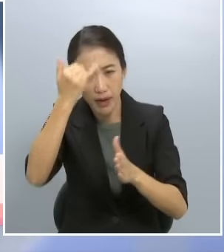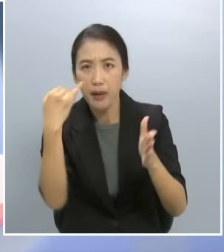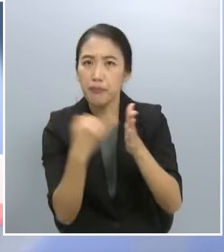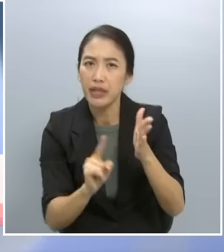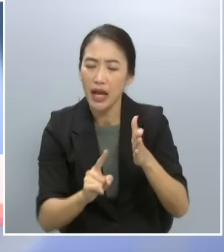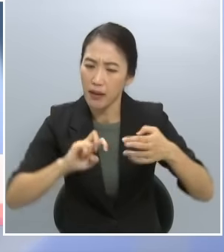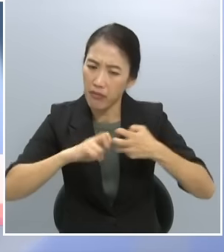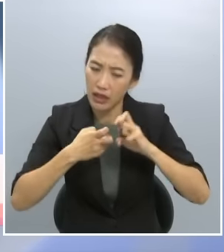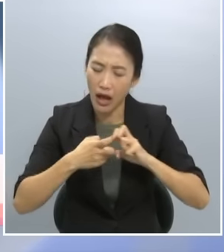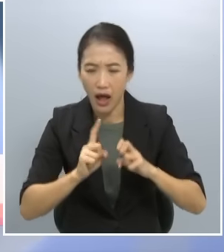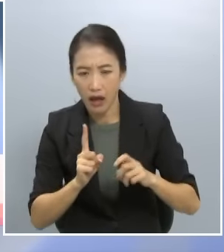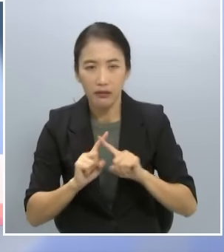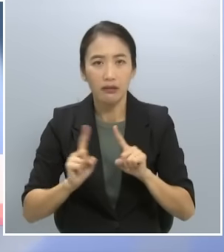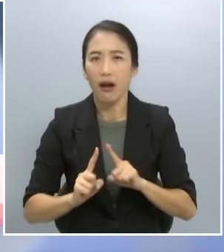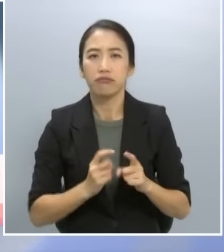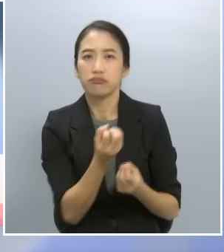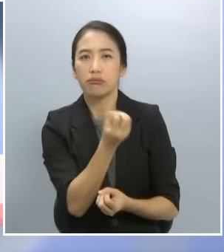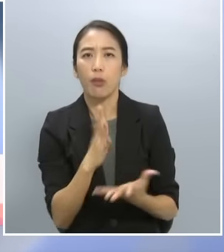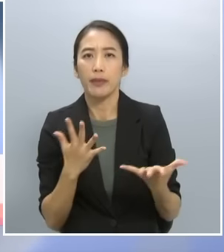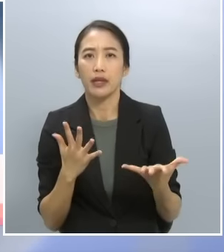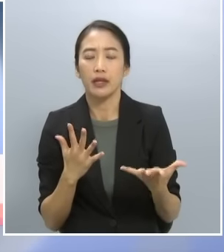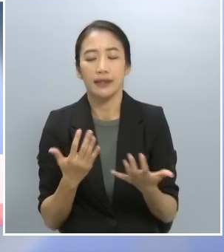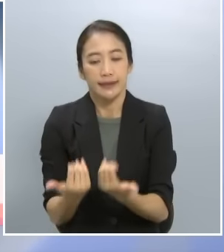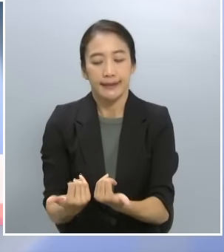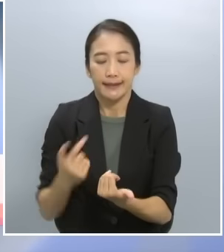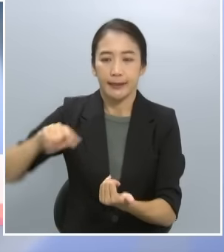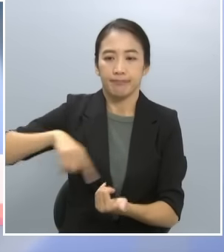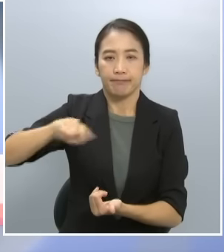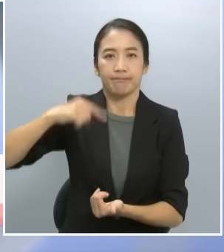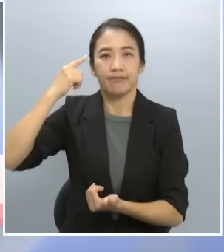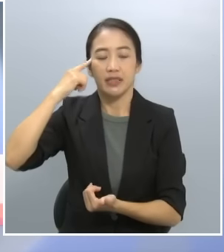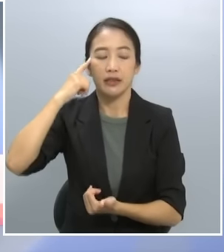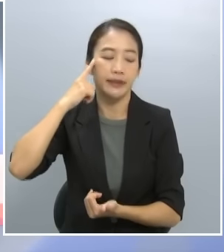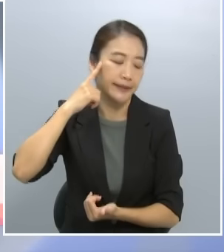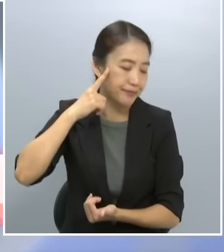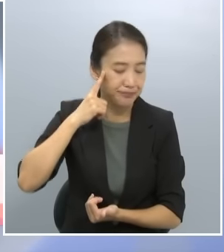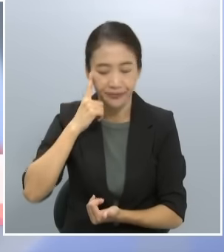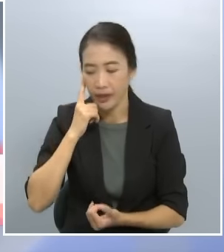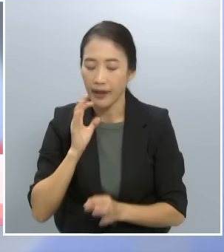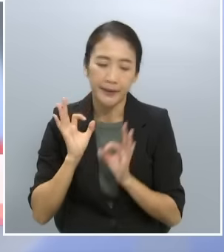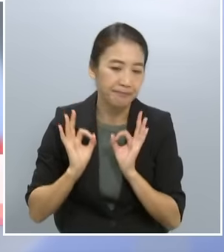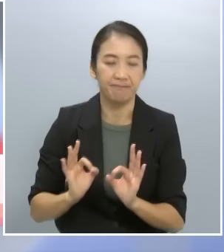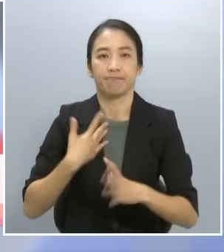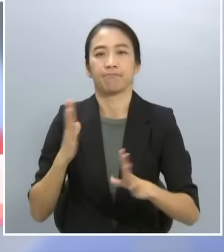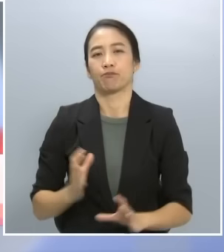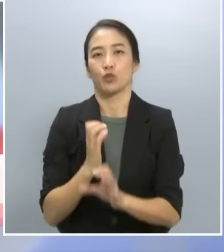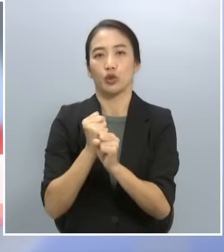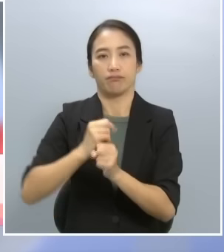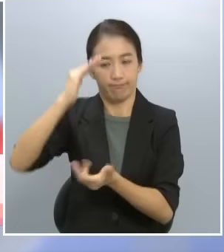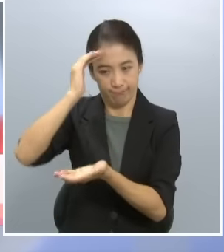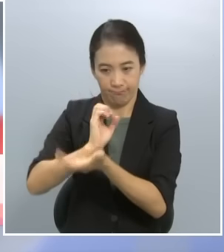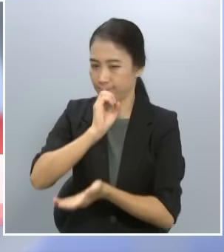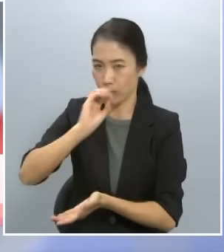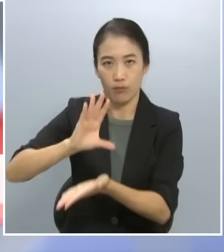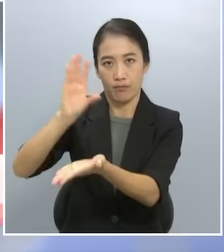ไรกับบ้านเราที่ผ่านมาทุกคนก็แบบอ่ะแจ้งความแต่มันก็ไม่เคยได้รับ ทำอะไรไม ่ได้จนกระทั่งแ